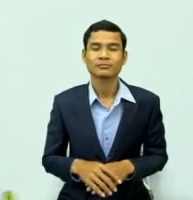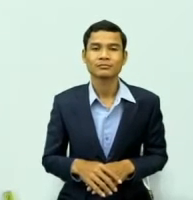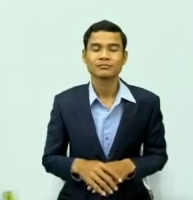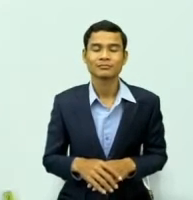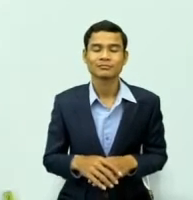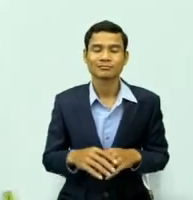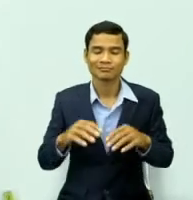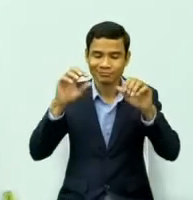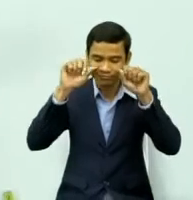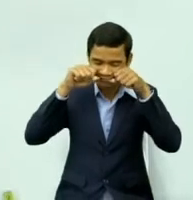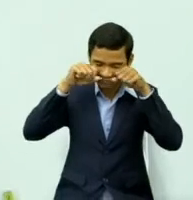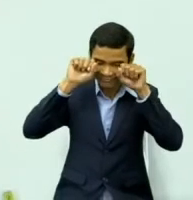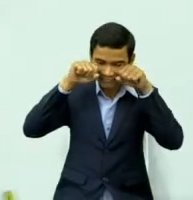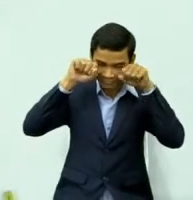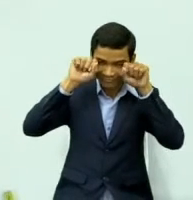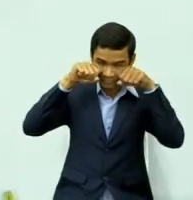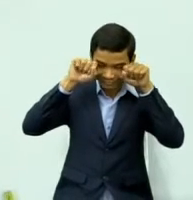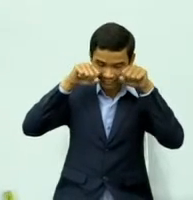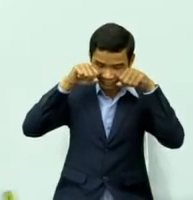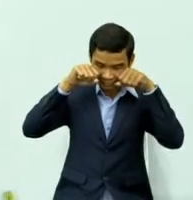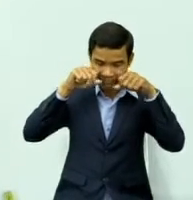ngay ngỏ